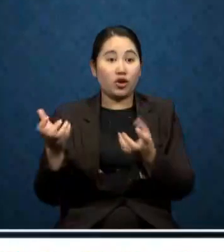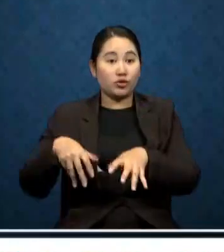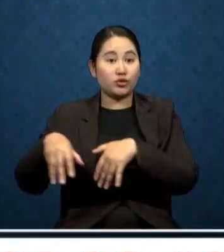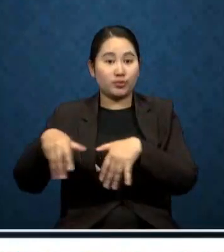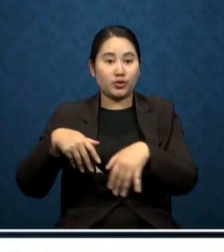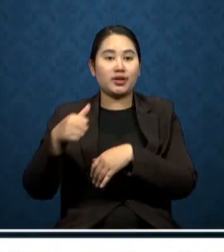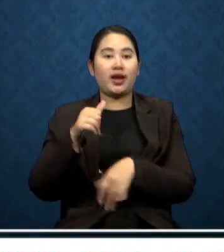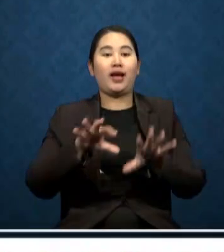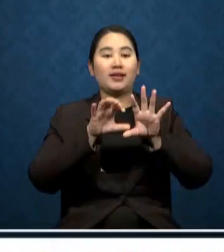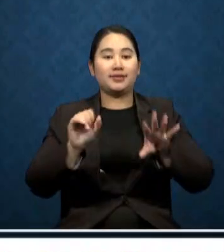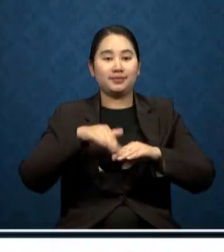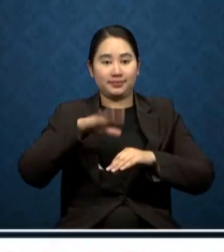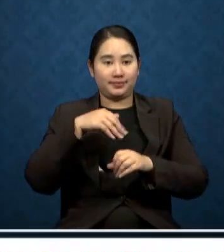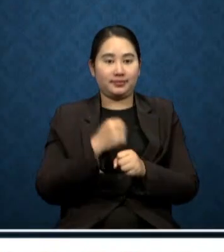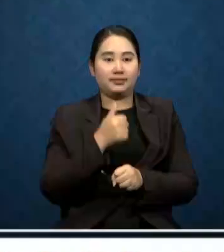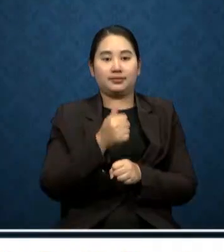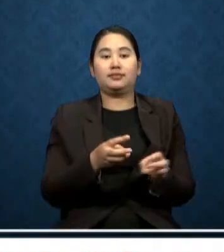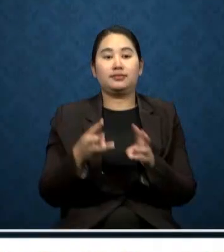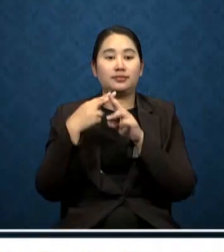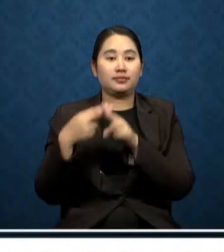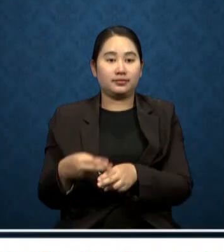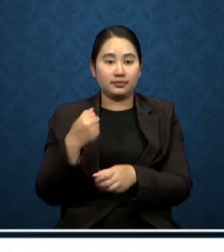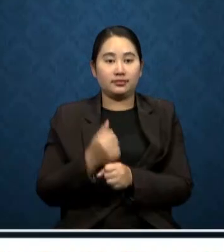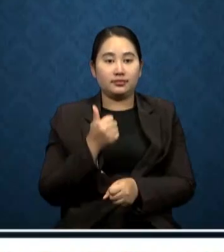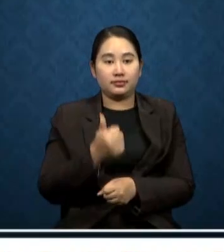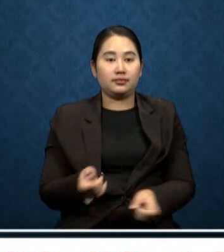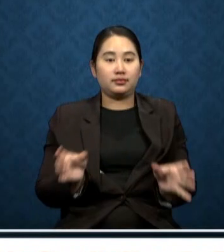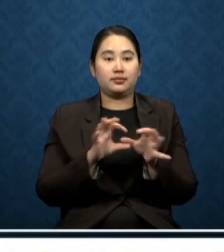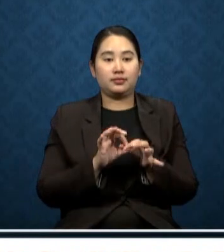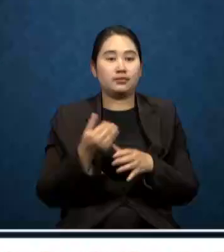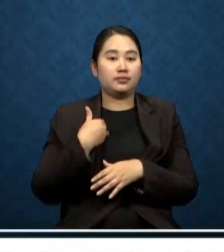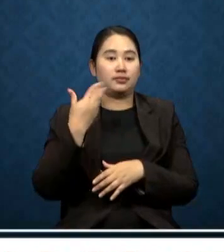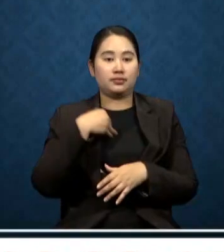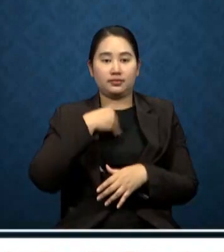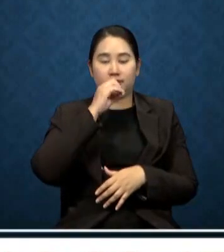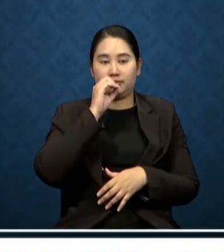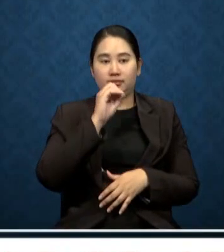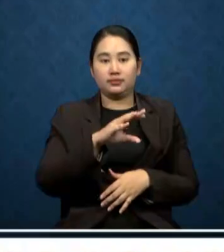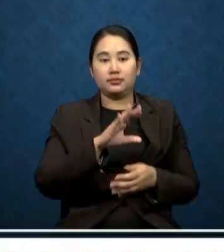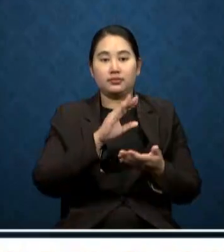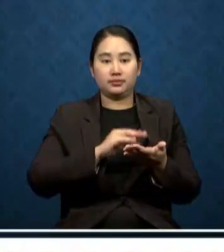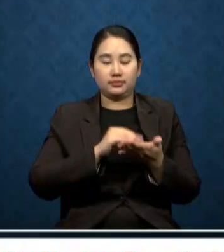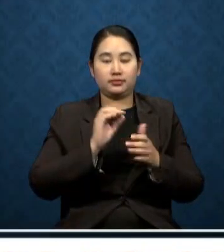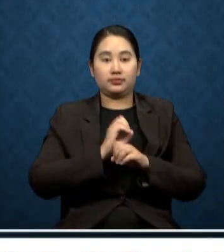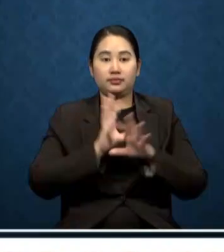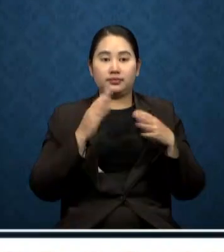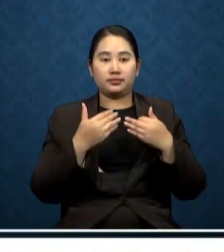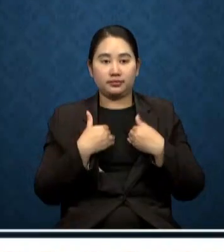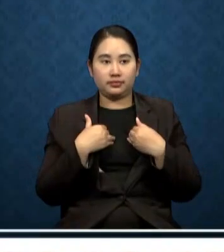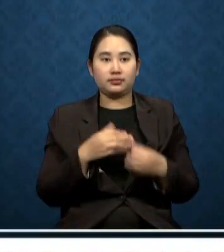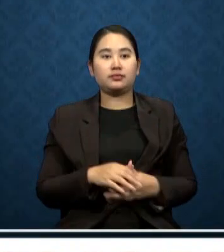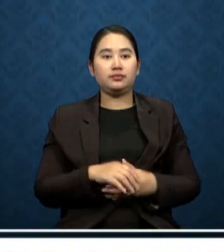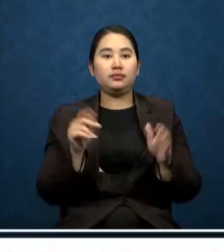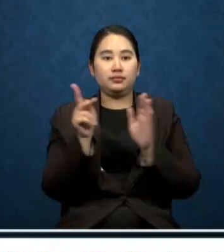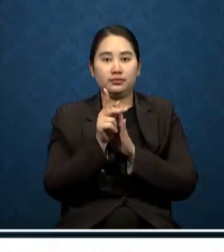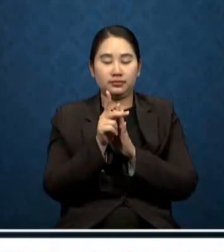เกิน 5 แสนบาได้โยวิธีเฉพาเจจง ซึเชื่อมโยนไปเมื่ก five กบอก Teraz จะใช้การฐีการhip